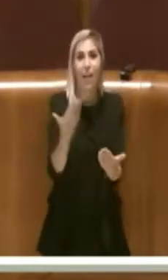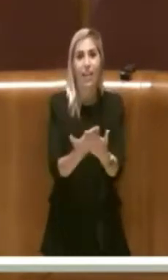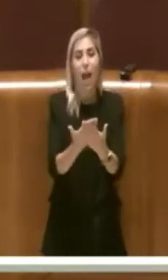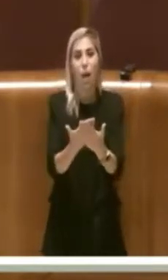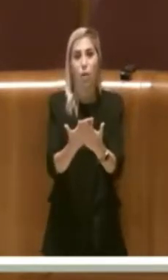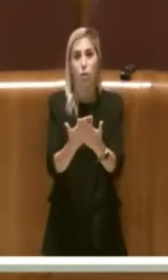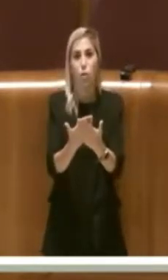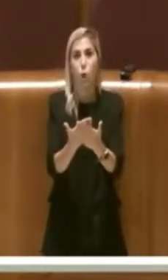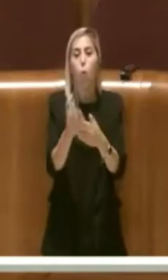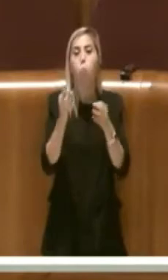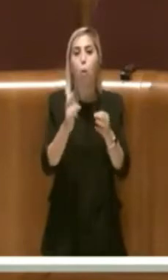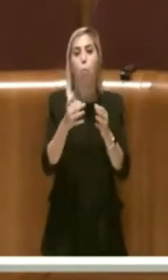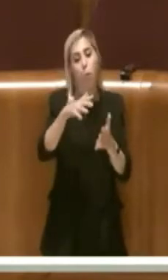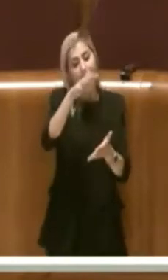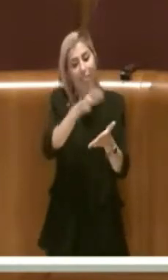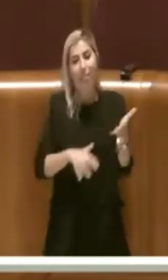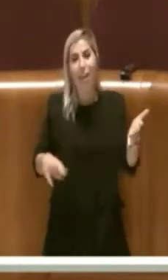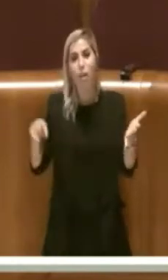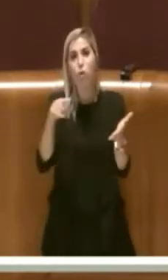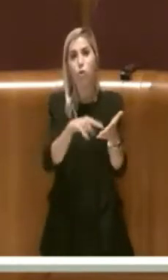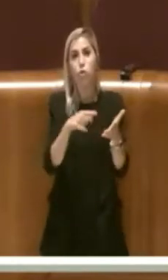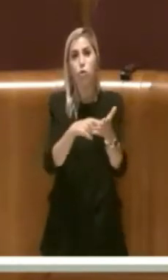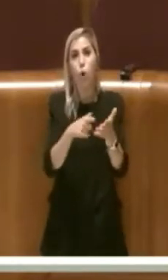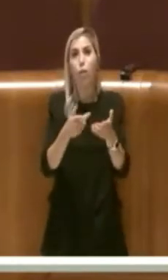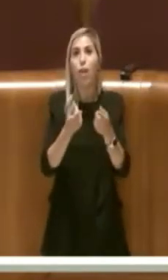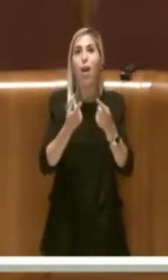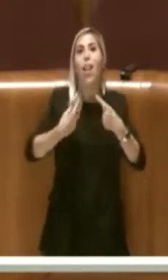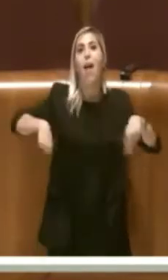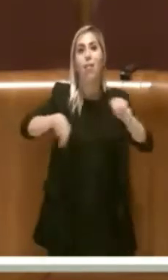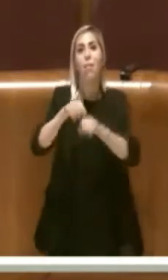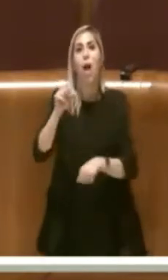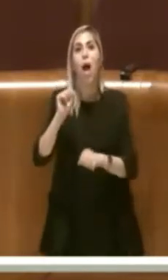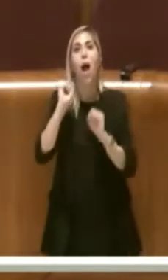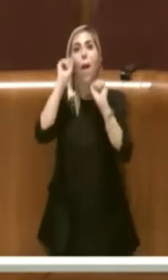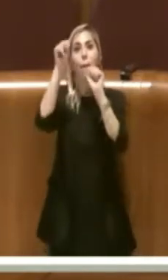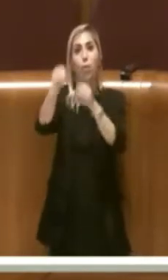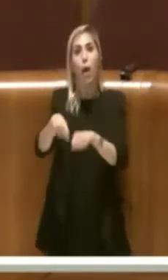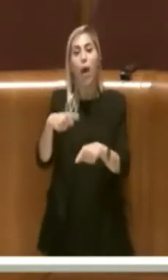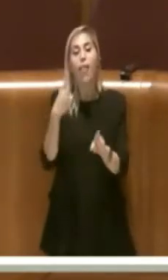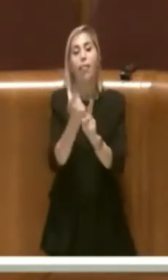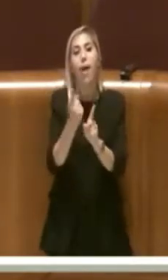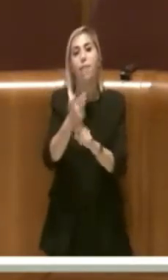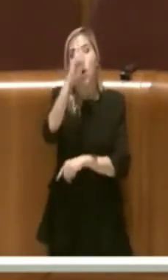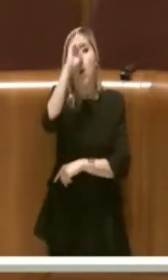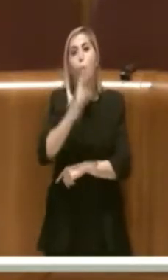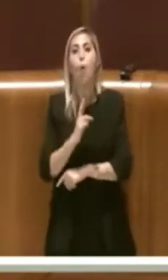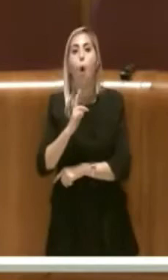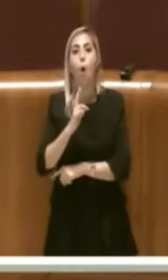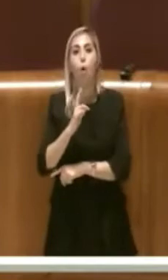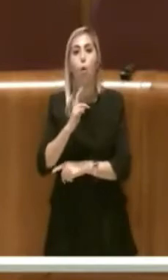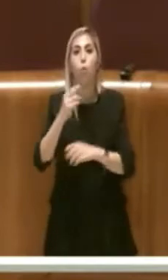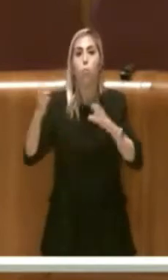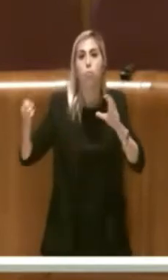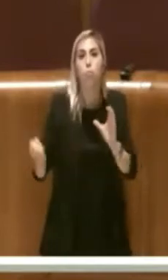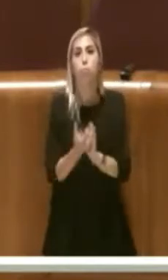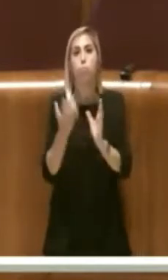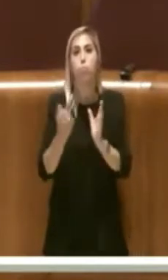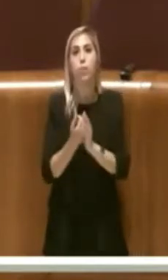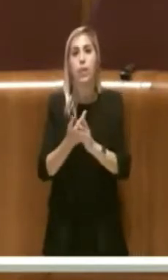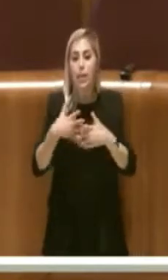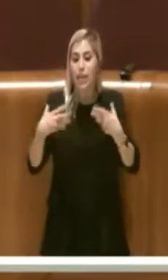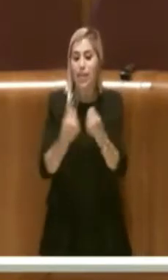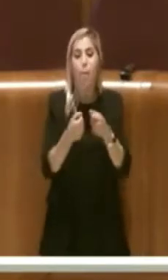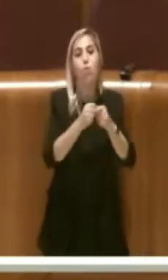adeguamento al rango dell'Assemblea Capitolina e al ruolo che svolge in seno alla